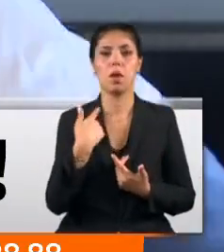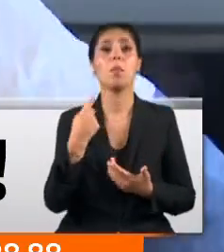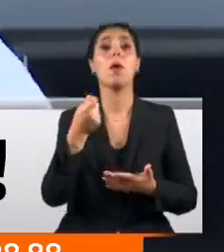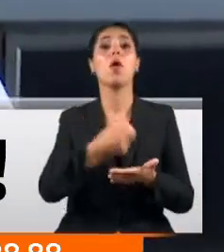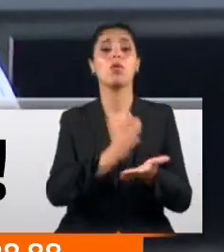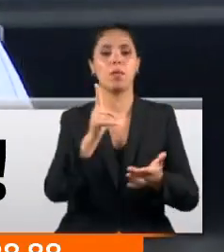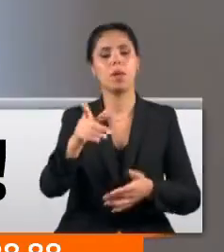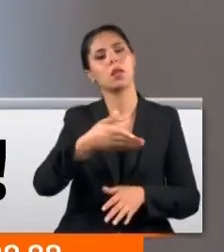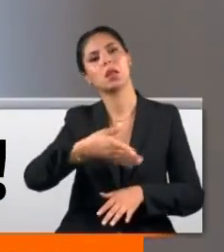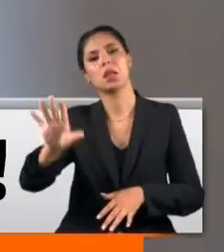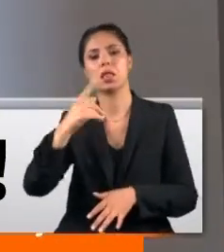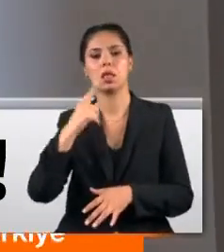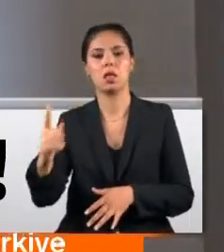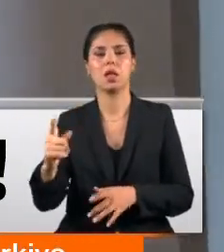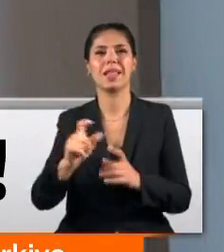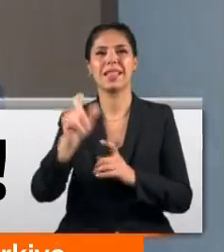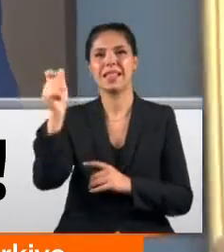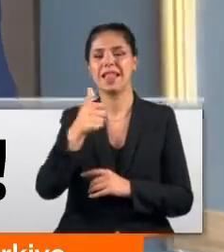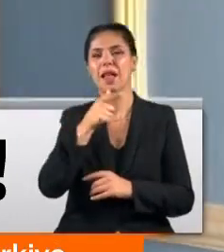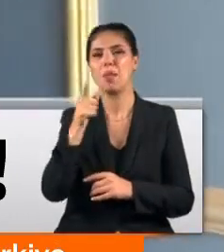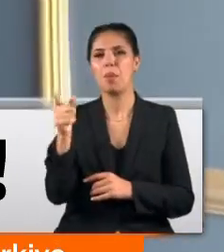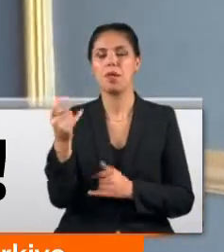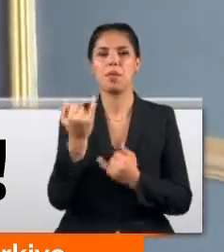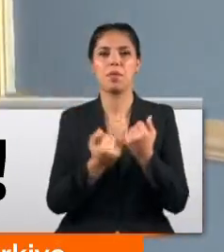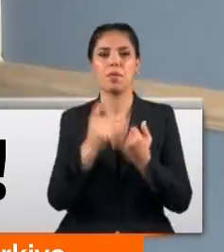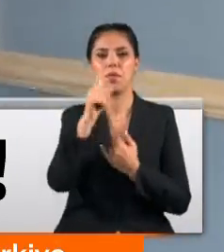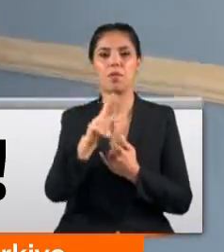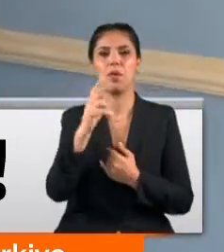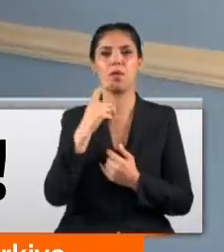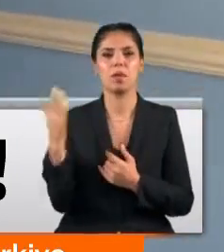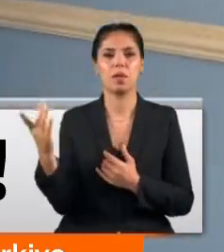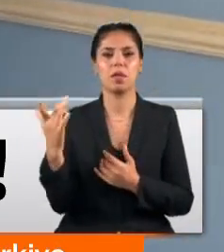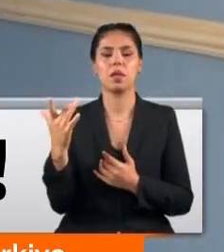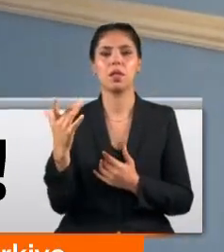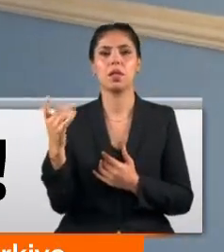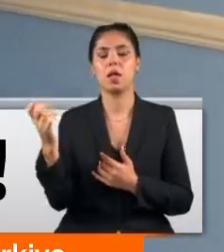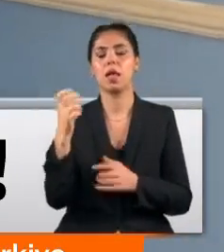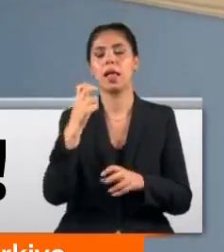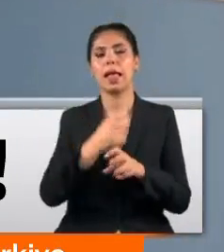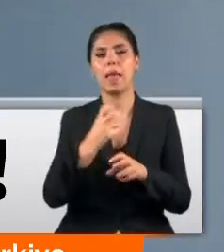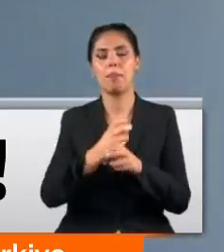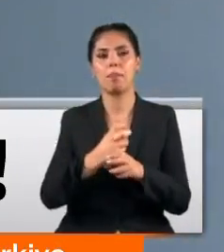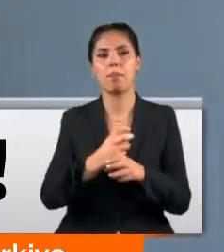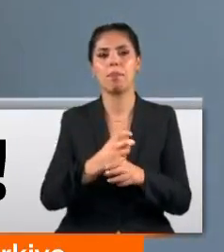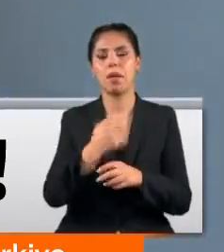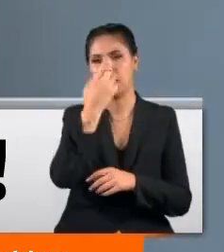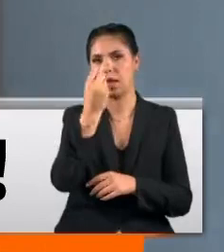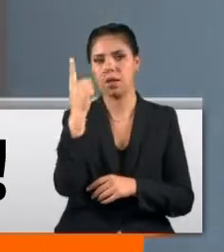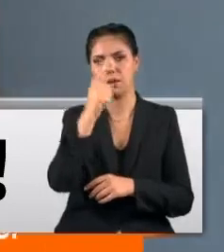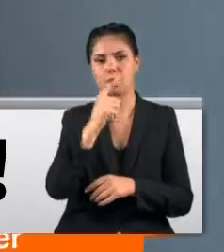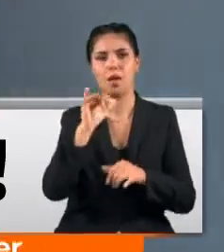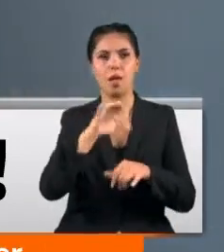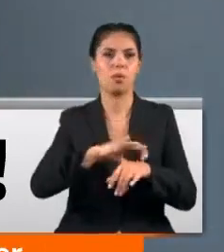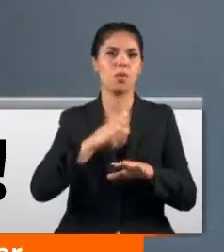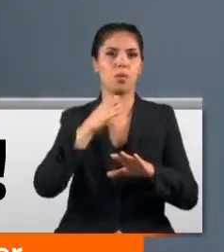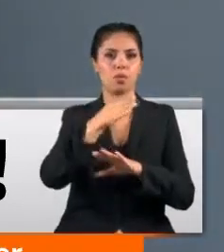Vermezsen kaporda başka hastaneye. Serap Ünal'ın kardeşi Suat Ünal da 17 yaşındayken kemik tümörü teşhisi nedeniyle aynı doktora gitmişti. Ve bu